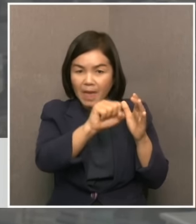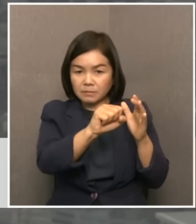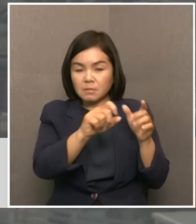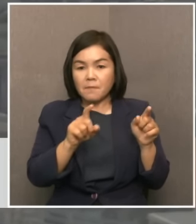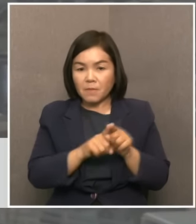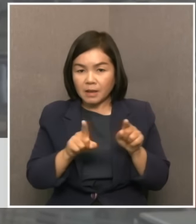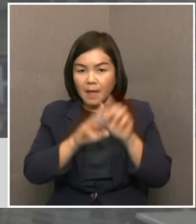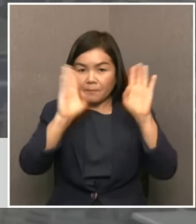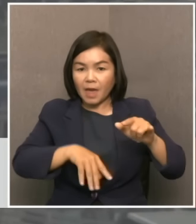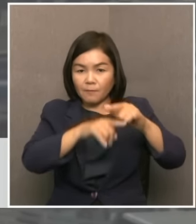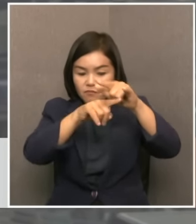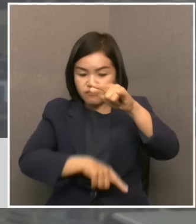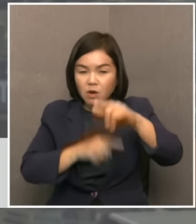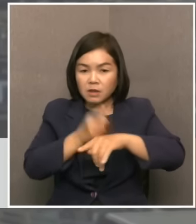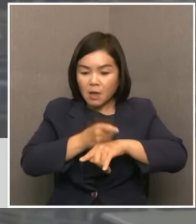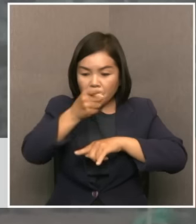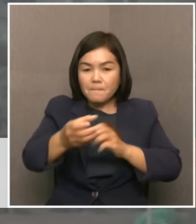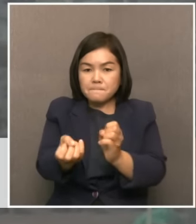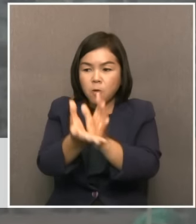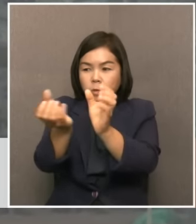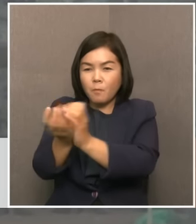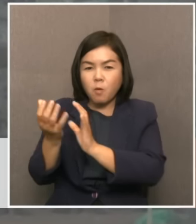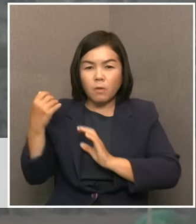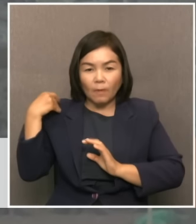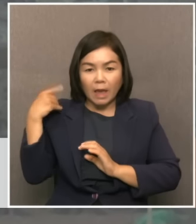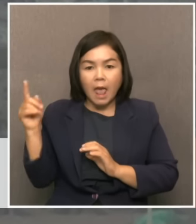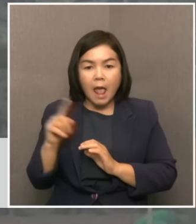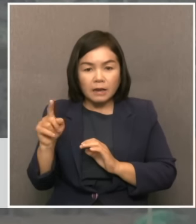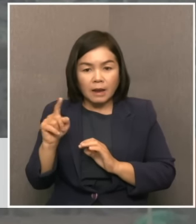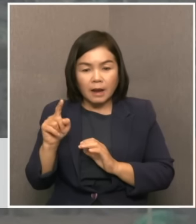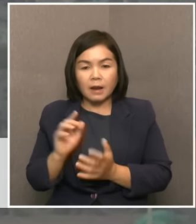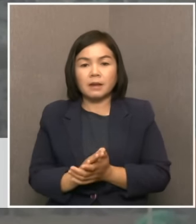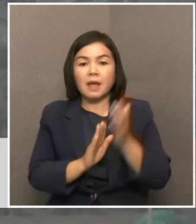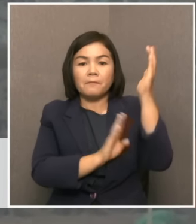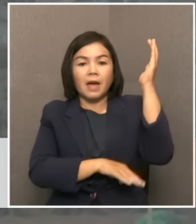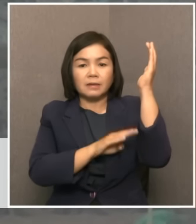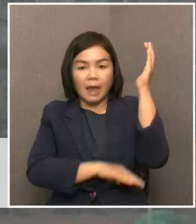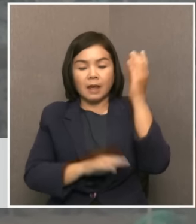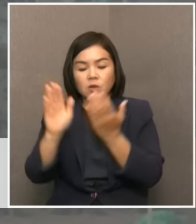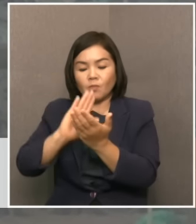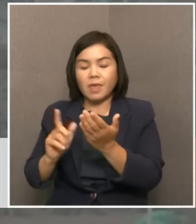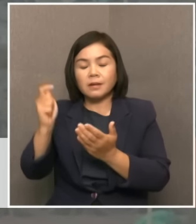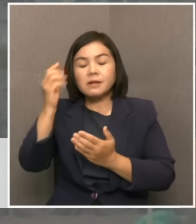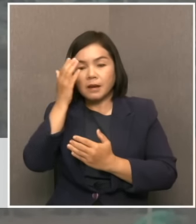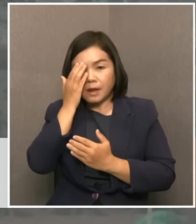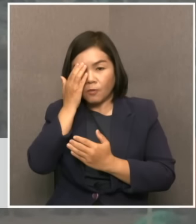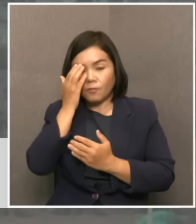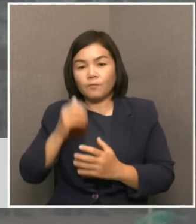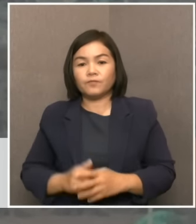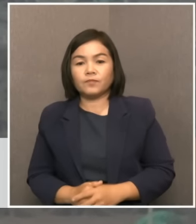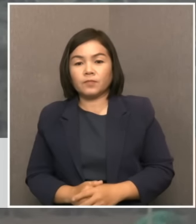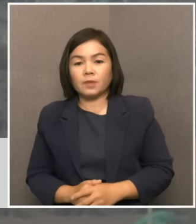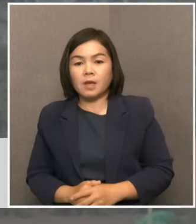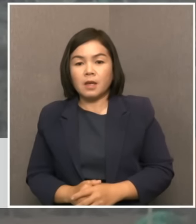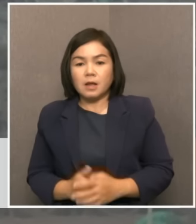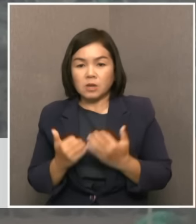มยิงจรวดหลายลูกใส่เมืองเบียชิบาในภูมิภาคเนเกฟทางตอนใต้ของอิสราเอลค่ะโด